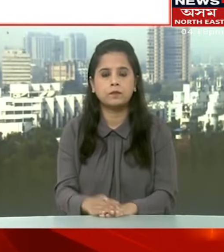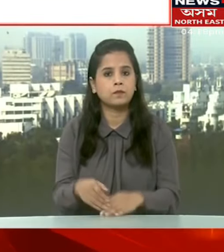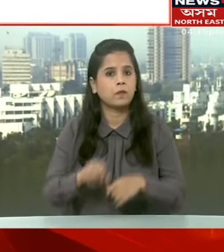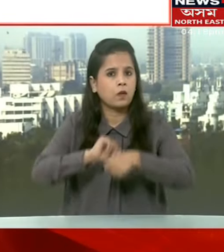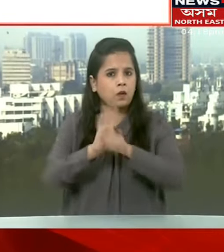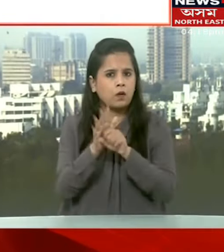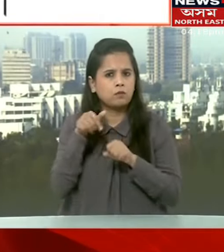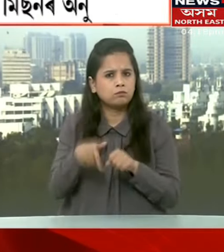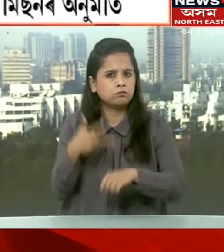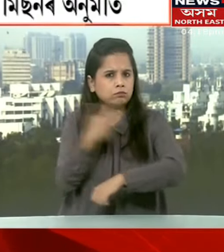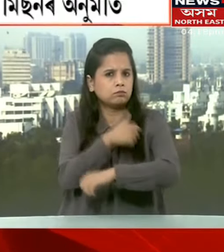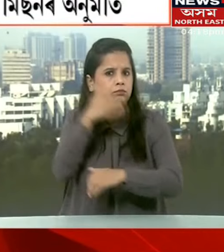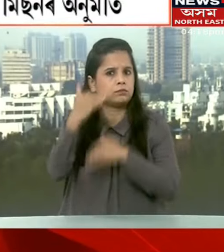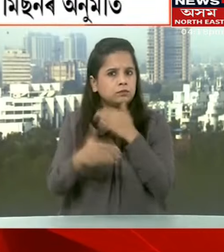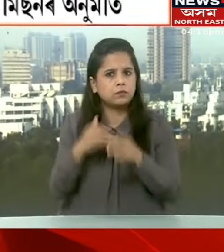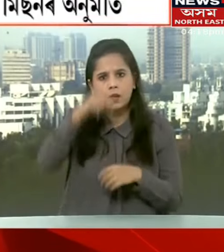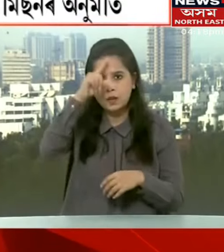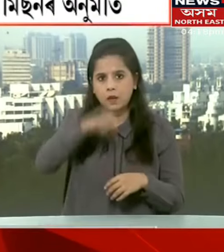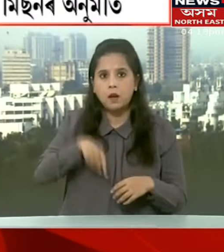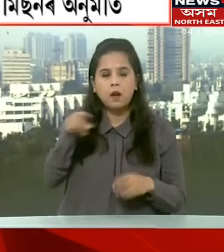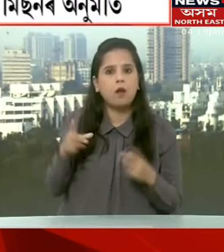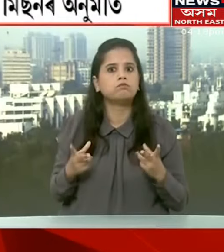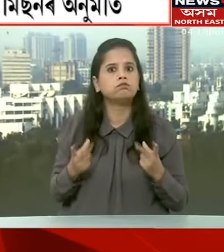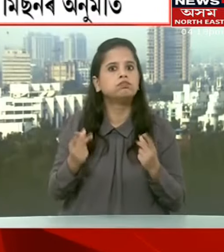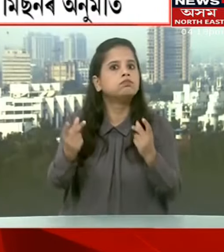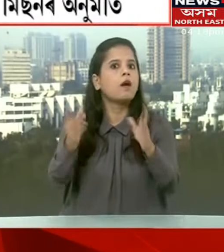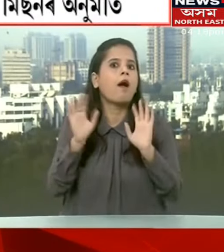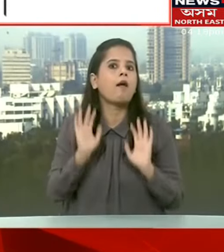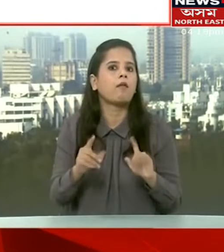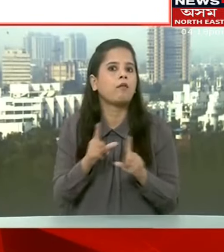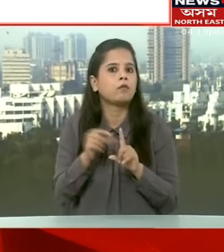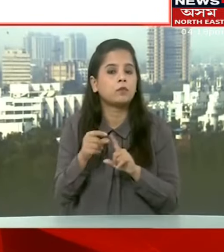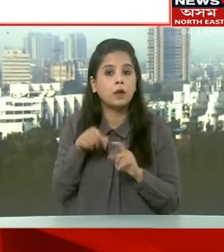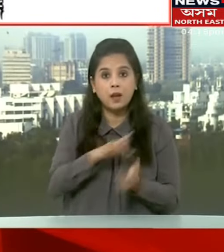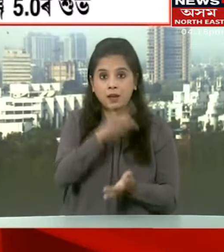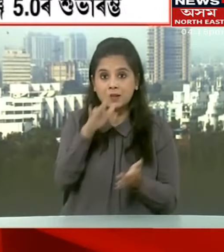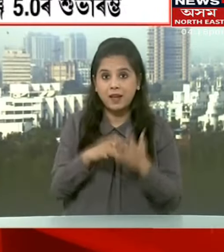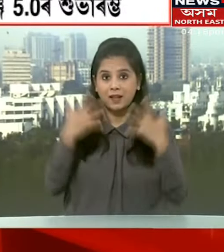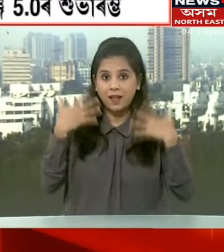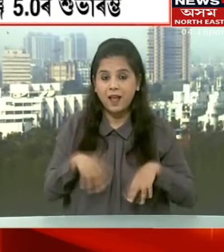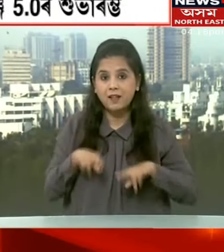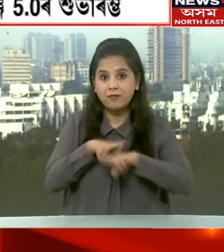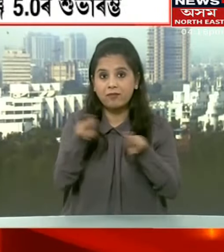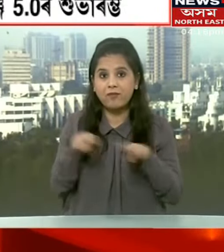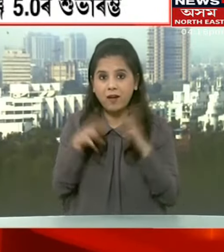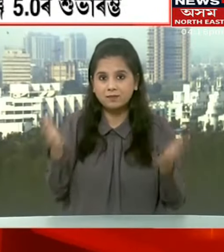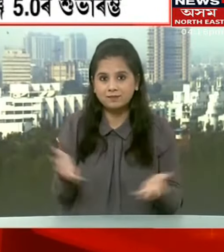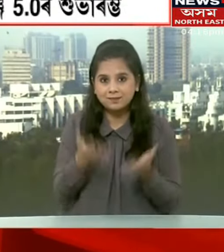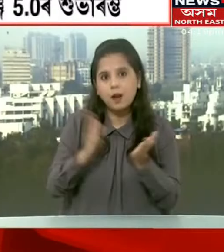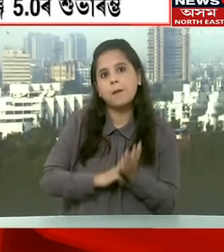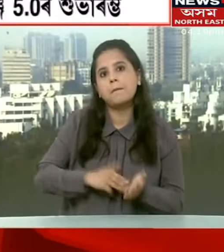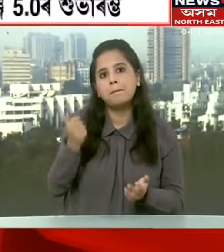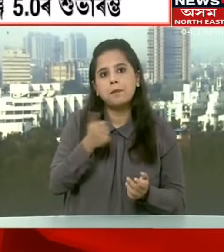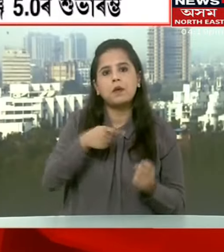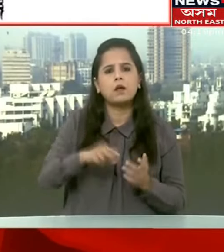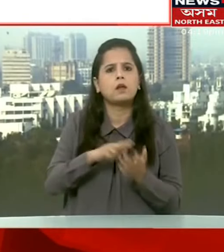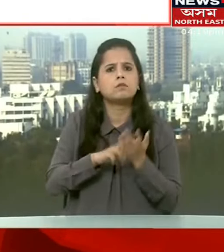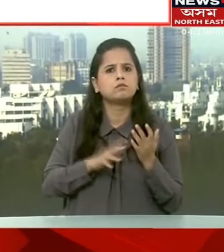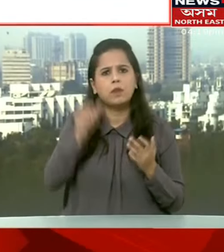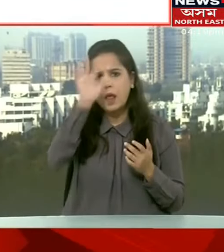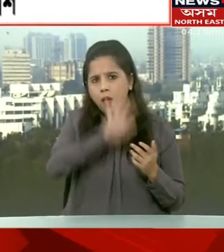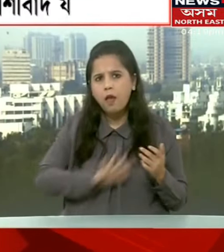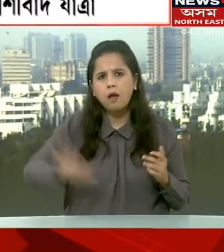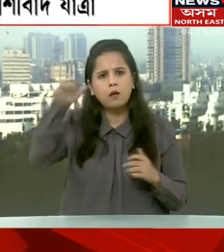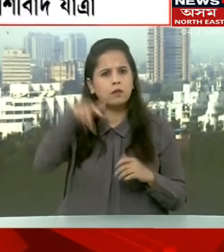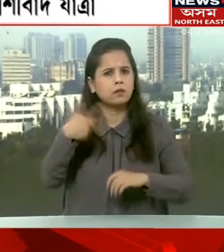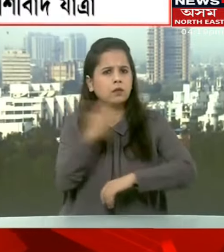कोरोना के खिलाफ टीकाकरण अभियान में भारत तेजी से आगे बढ़ रहा है। केंद्रीय स्वास्थ्य एवं परिवार कल्याण मंत्रालय के मुताबिक राष्ट्रव्यापी टीकाकरण अभियान के